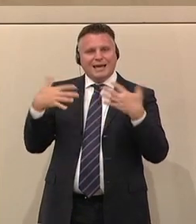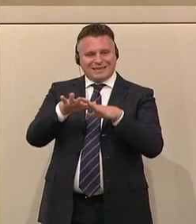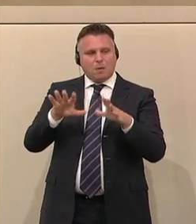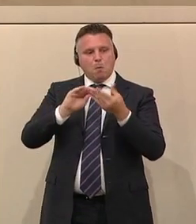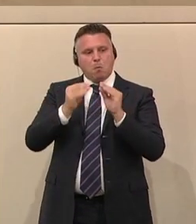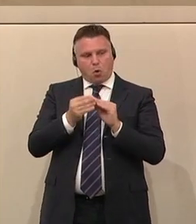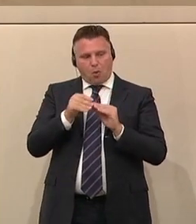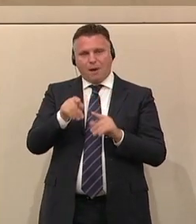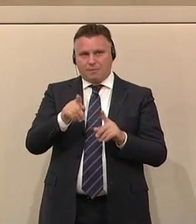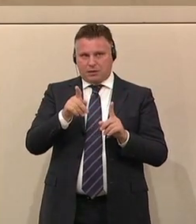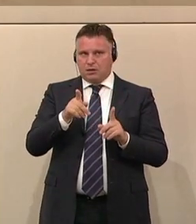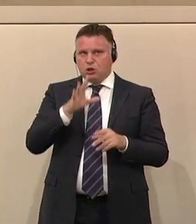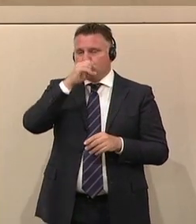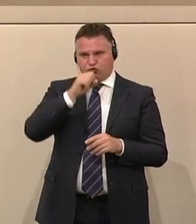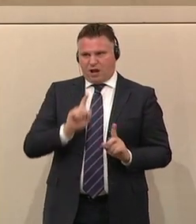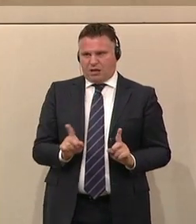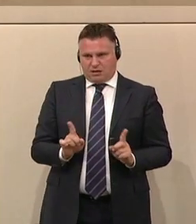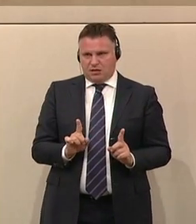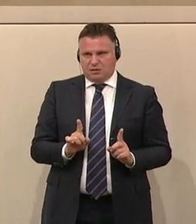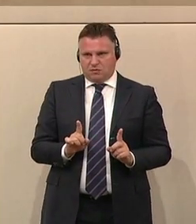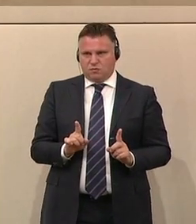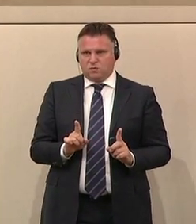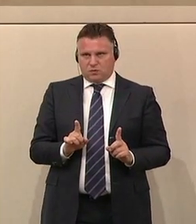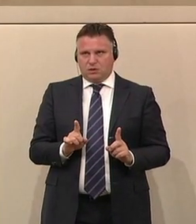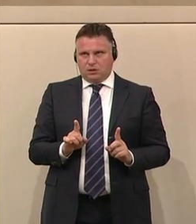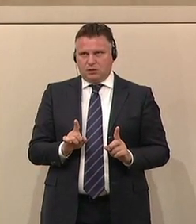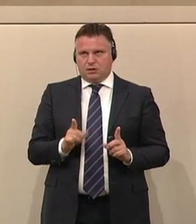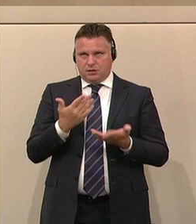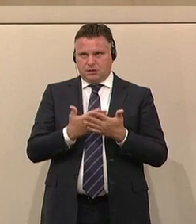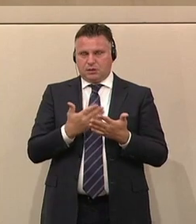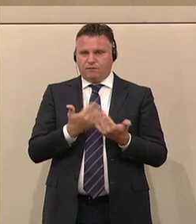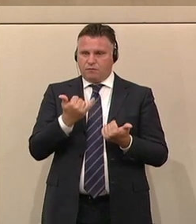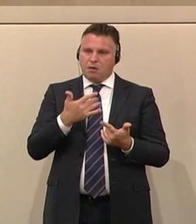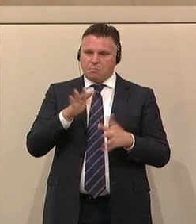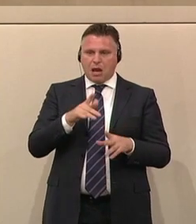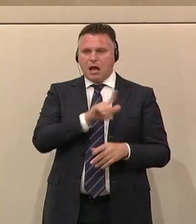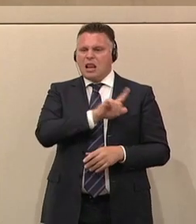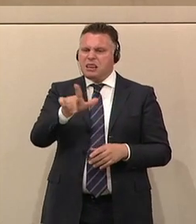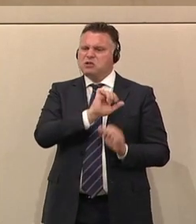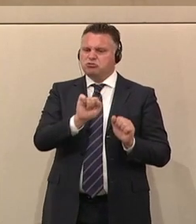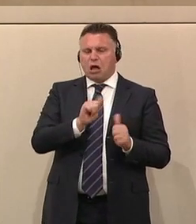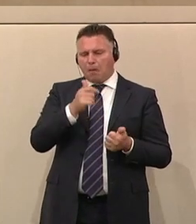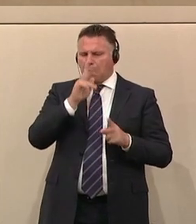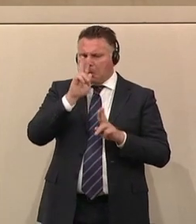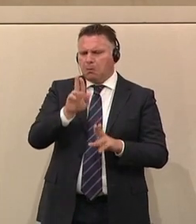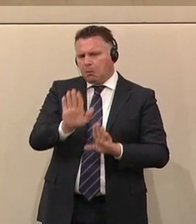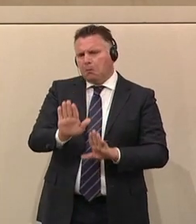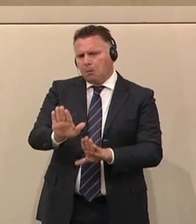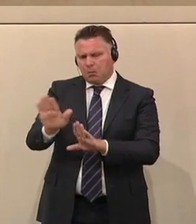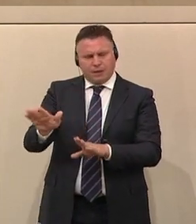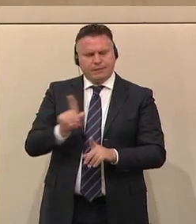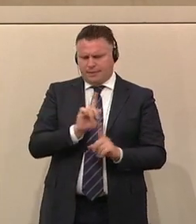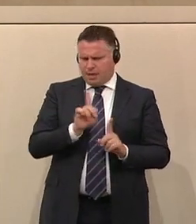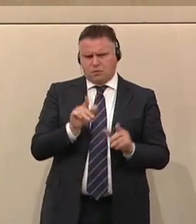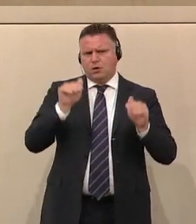nicht verschweigen unter der falsch vorhandenen Toleranz, die die Linken auch an den Tag legen. Man muss sich dazu